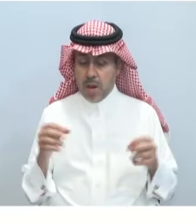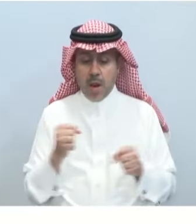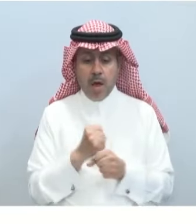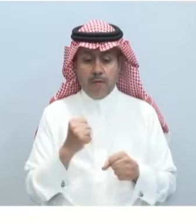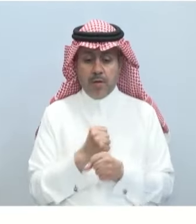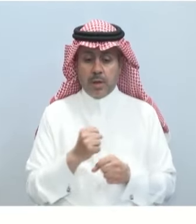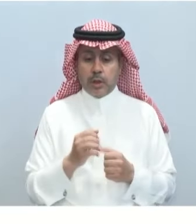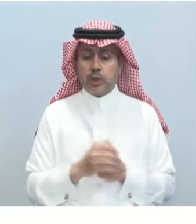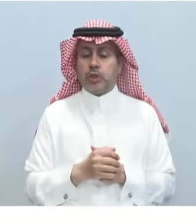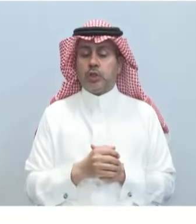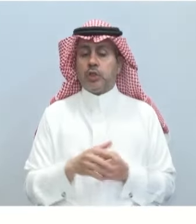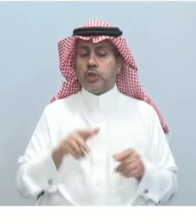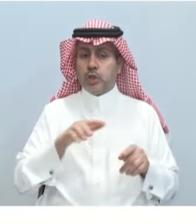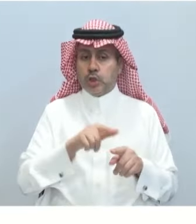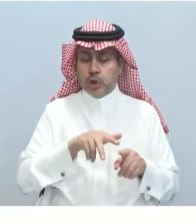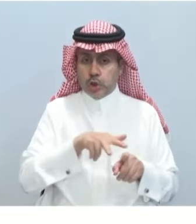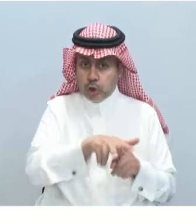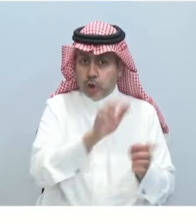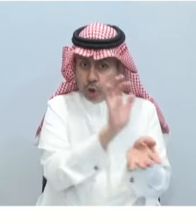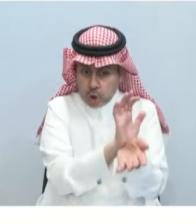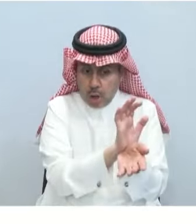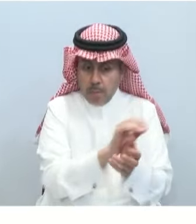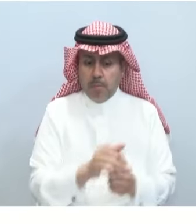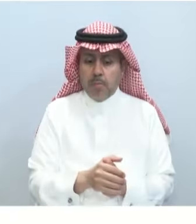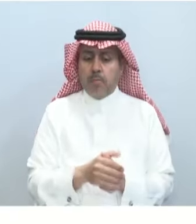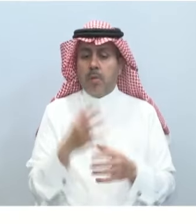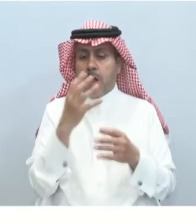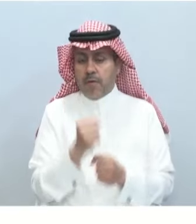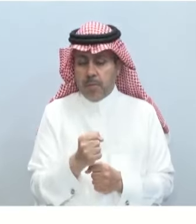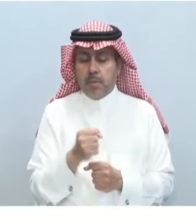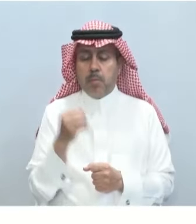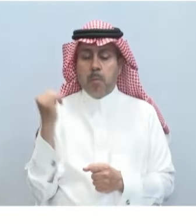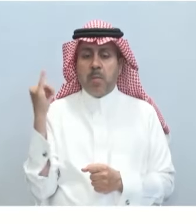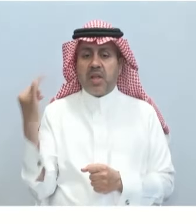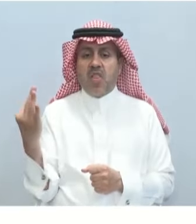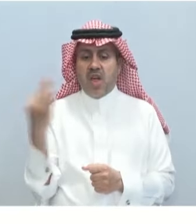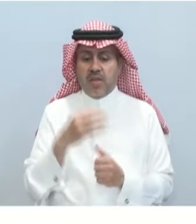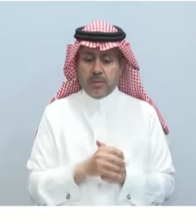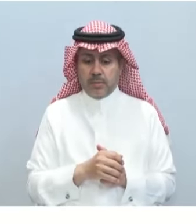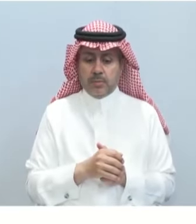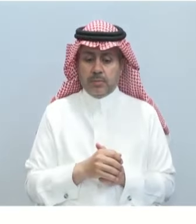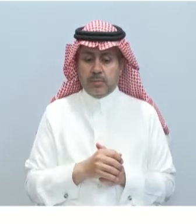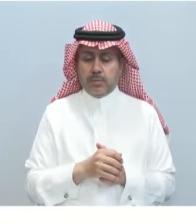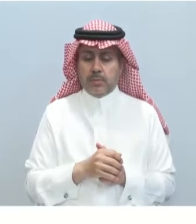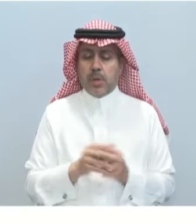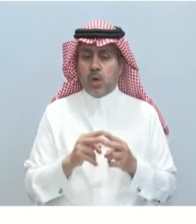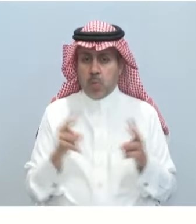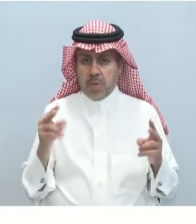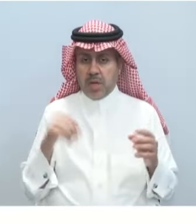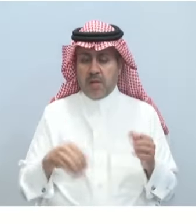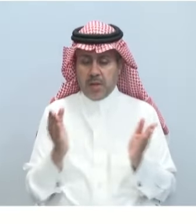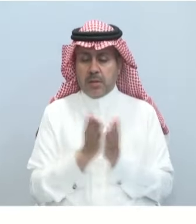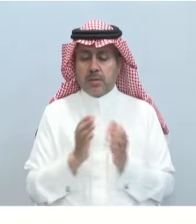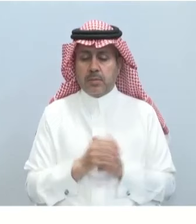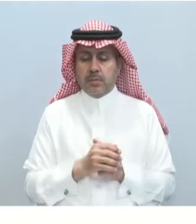جرائم وفقا للماده الثال عش من نظام الحمايه من الايذاء والان سندخل الى درسنا فود